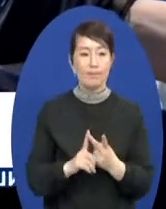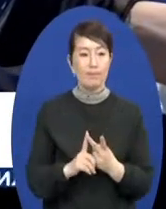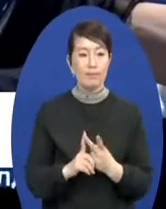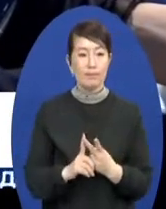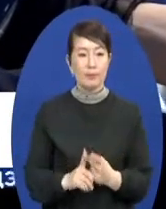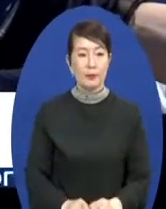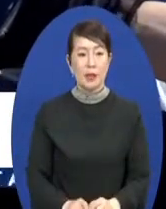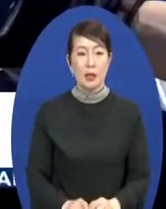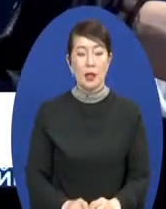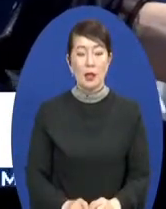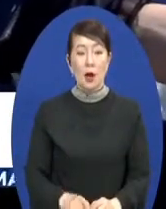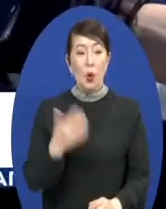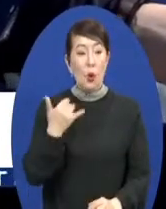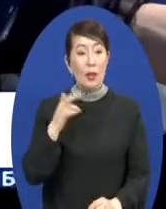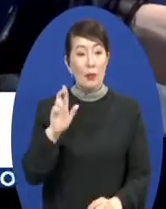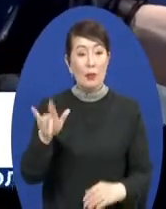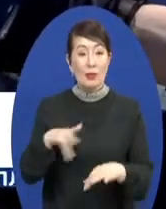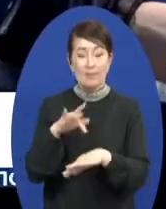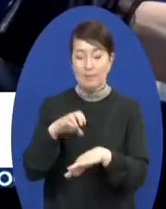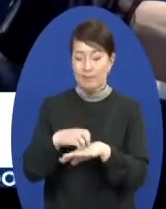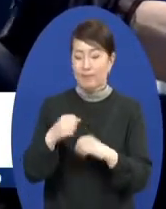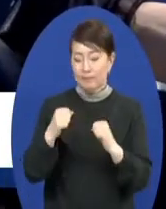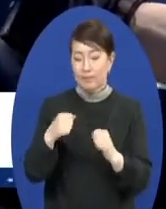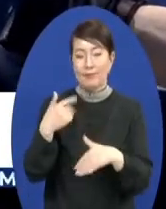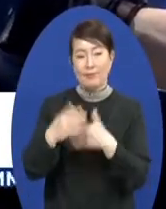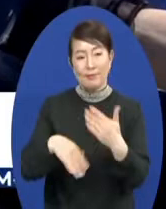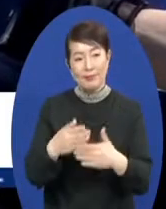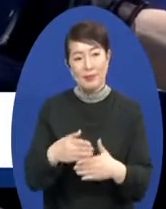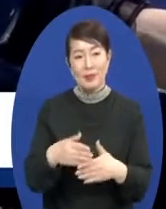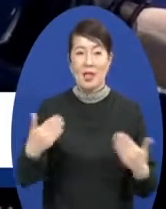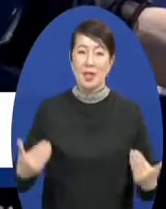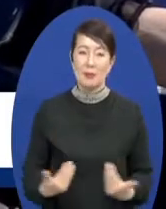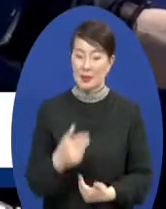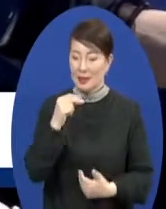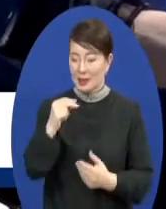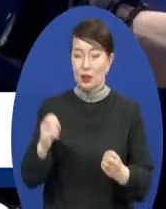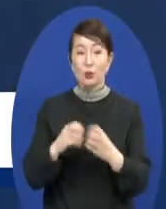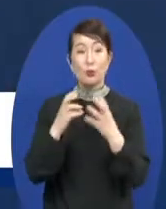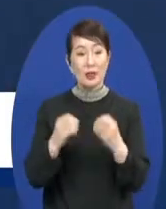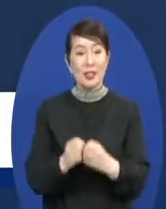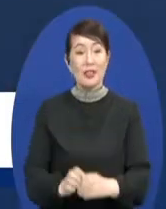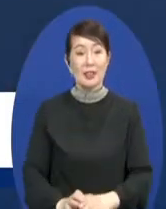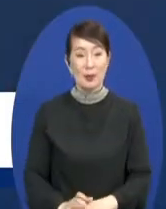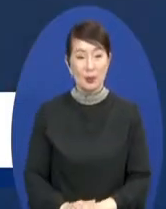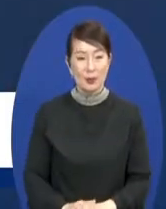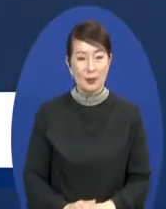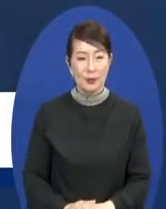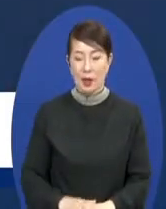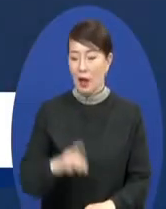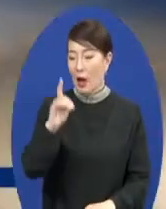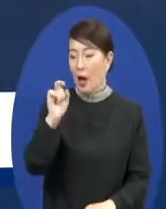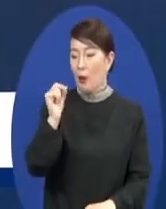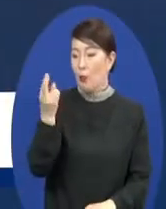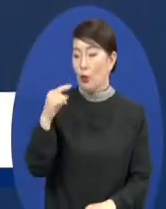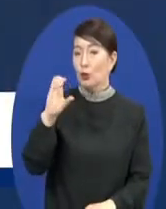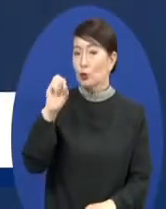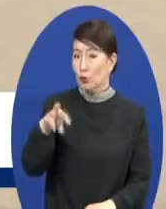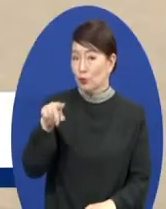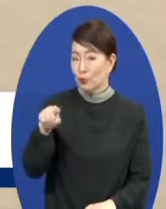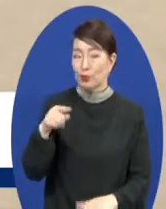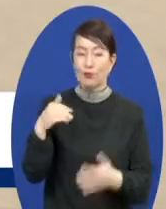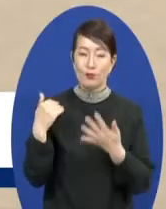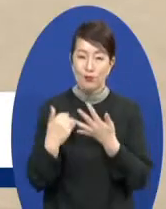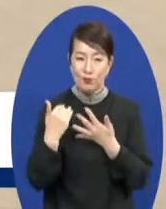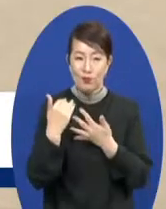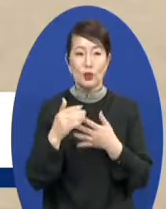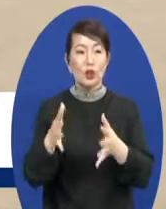ахвуулаад, Улаанбаатар хоттой дүүцгүүц хэмжээний одоо амьдралын чанарыг бий болгоно гэсэн үг. Хамбог сумыг үе шатаагаар